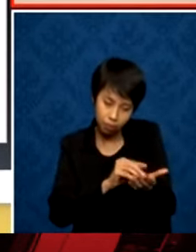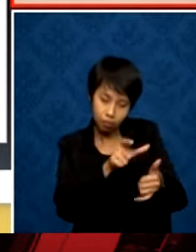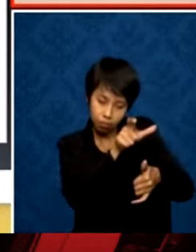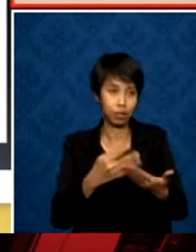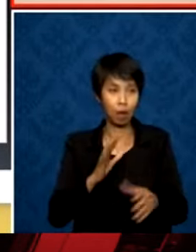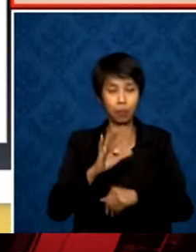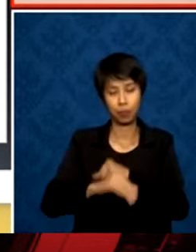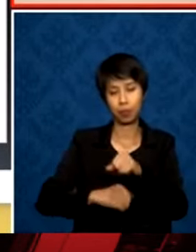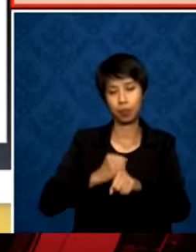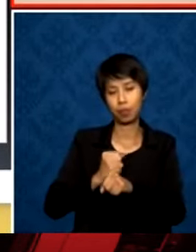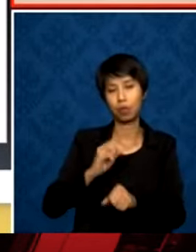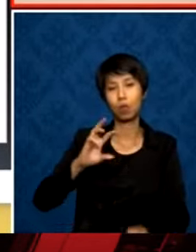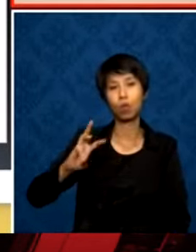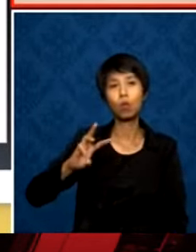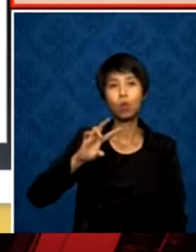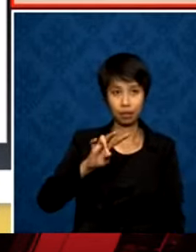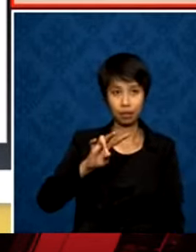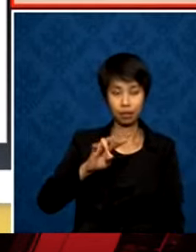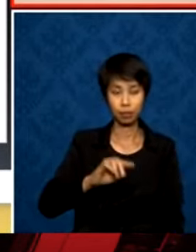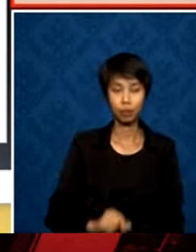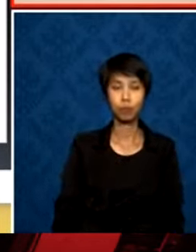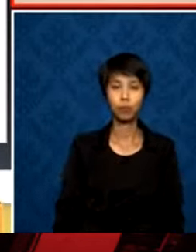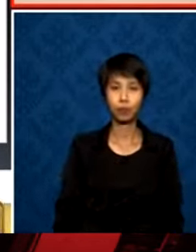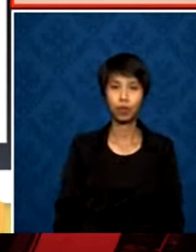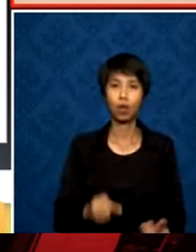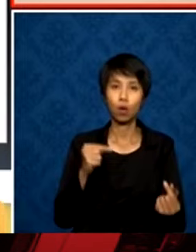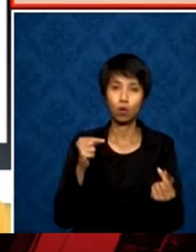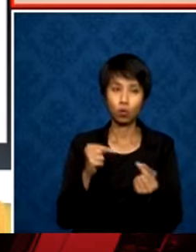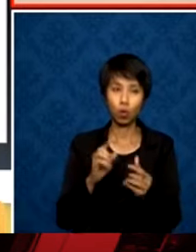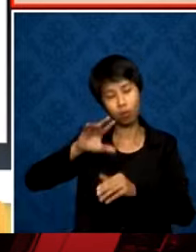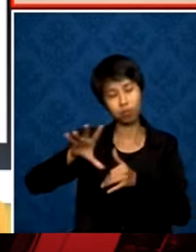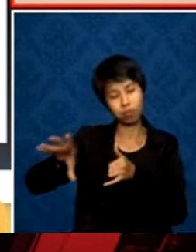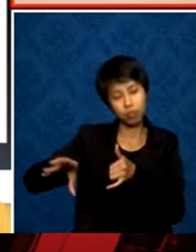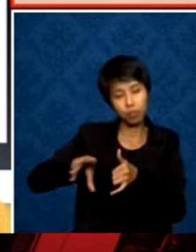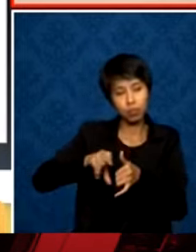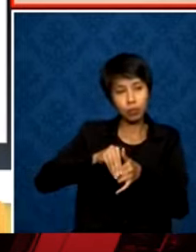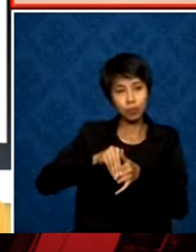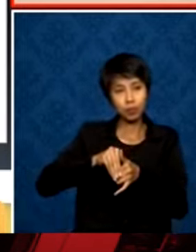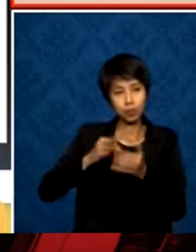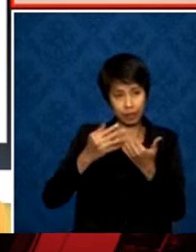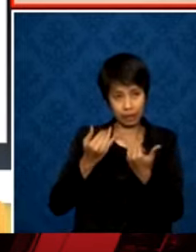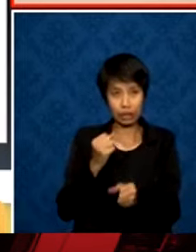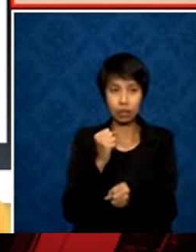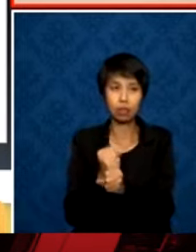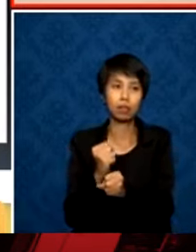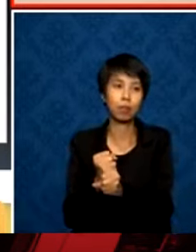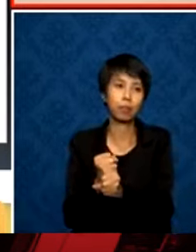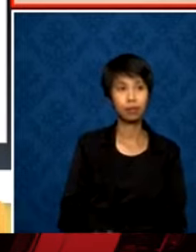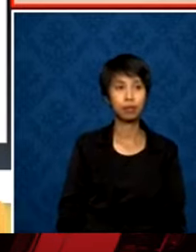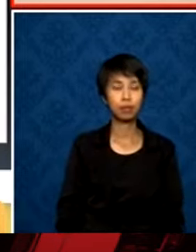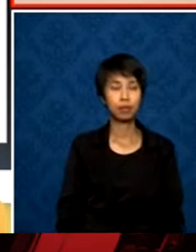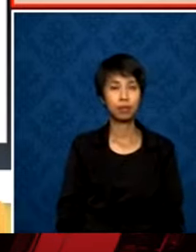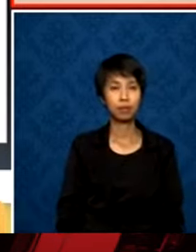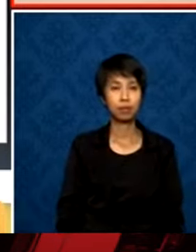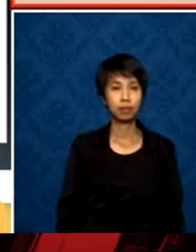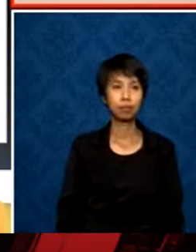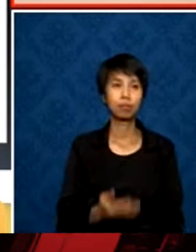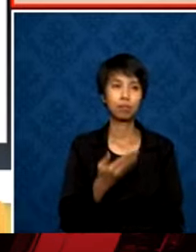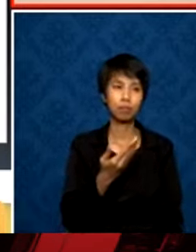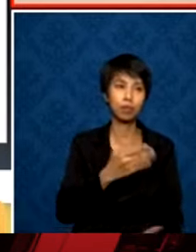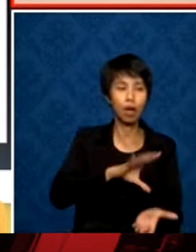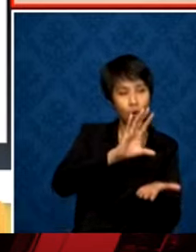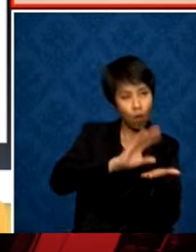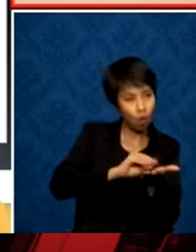ปี67เราเริ่มทำเรื่องของระบบรายงานเฝ้าระวังโรคติดต่อเป็น Digital Disease Surveillance Data